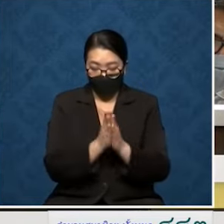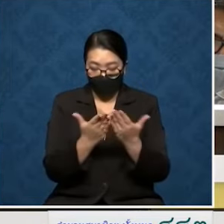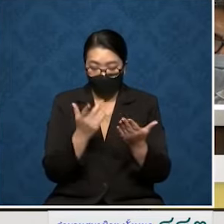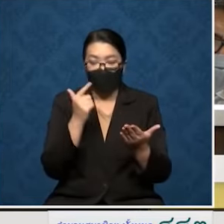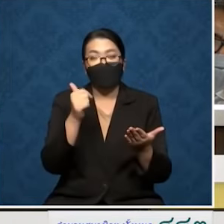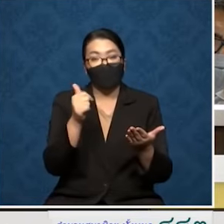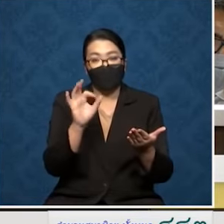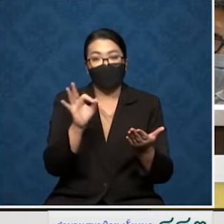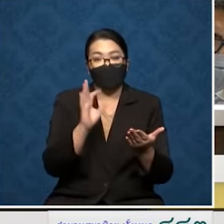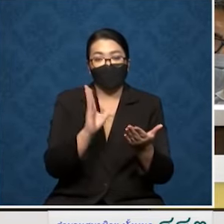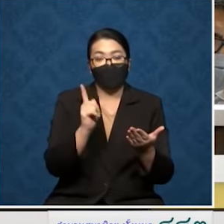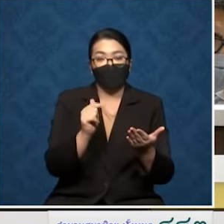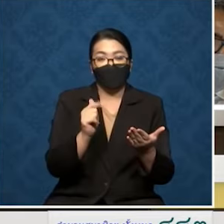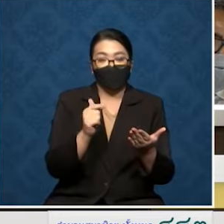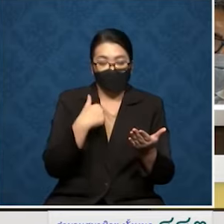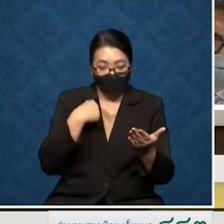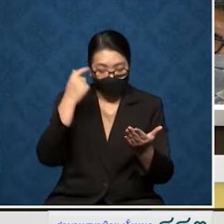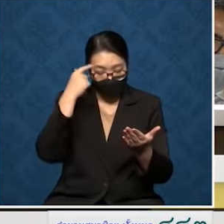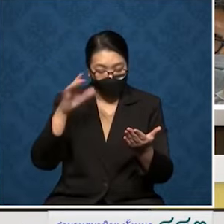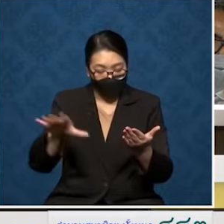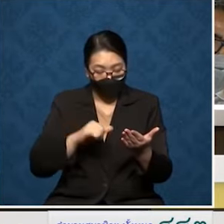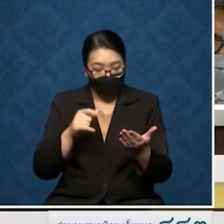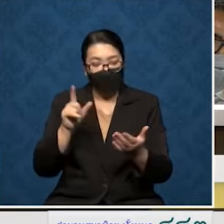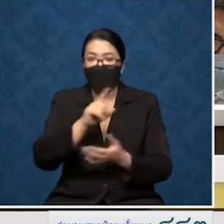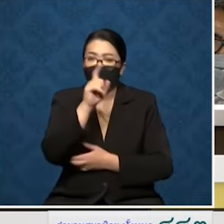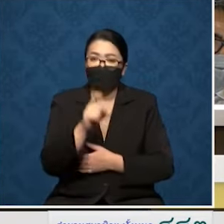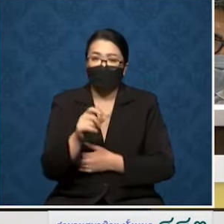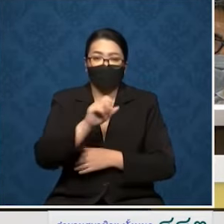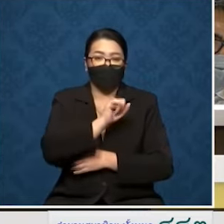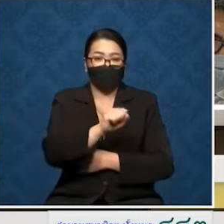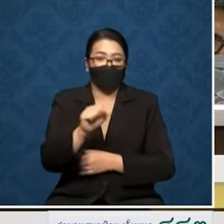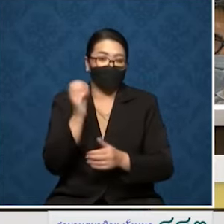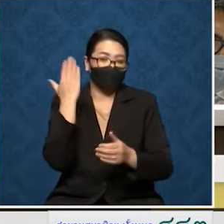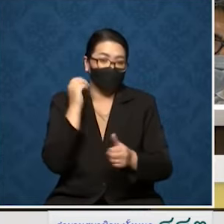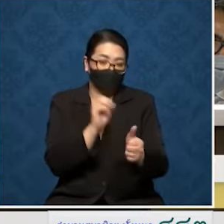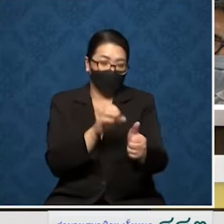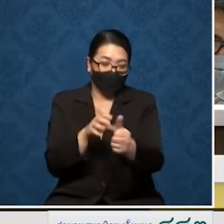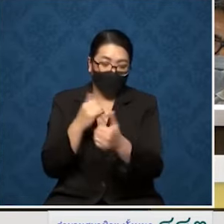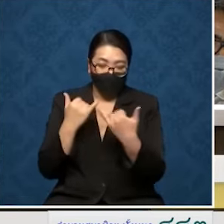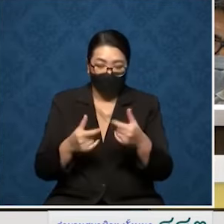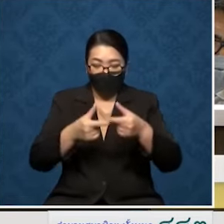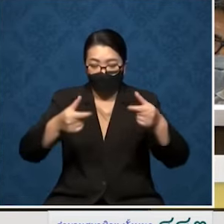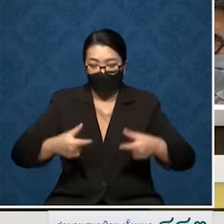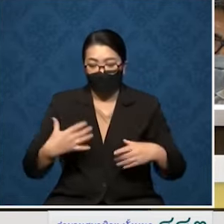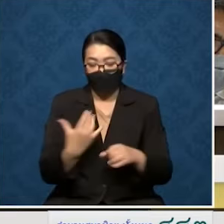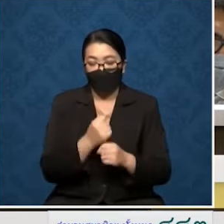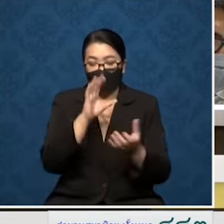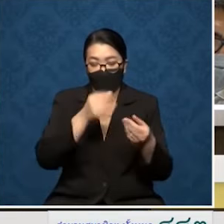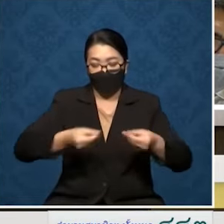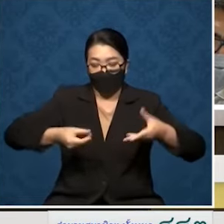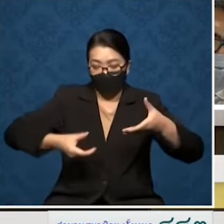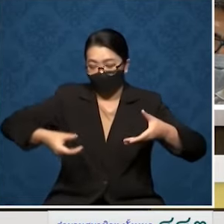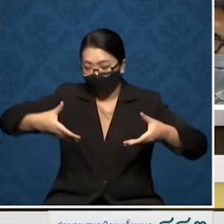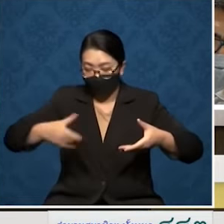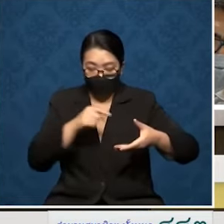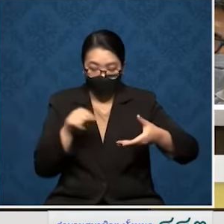ก็น่าจะมาจากการตั้งข้อสังเกตของเพื่อนสมาชิกสภาผู้แทนราษฎรตั้งแต่แรกนะครับแ